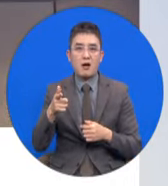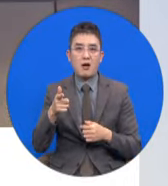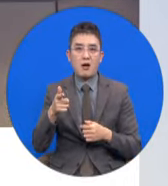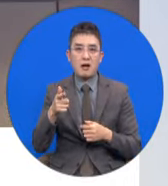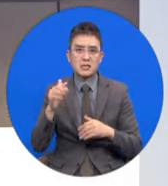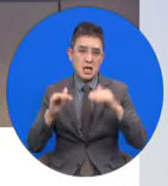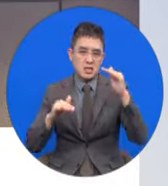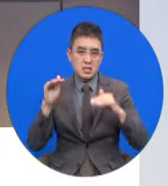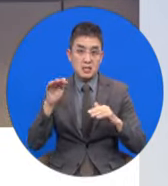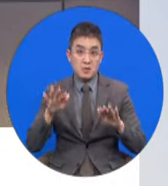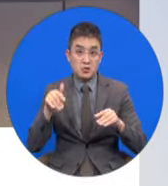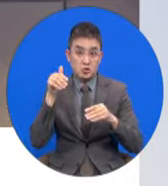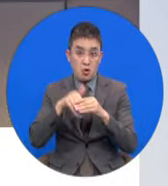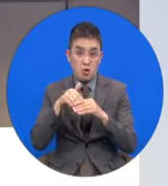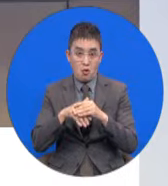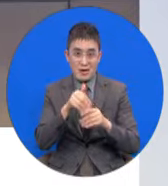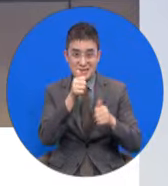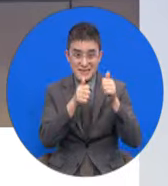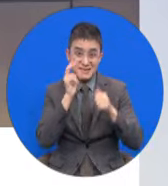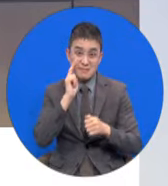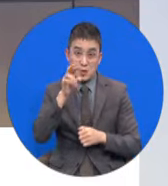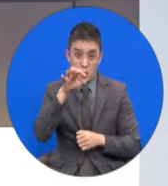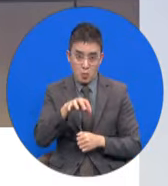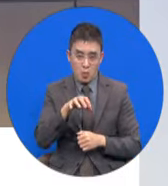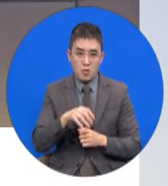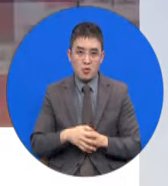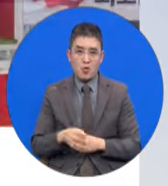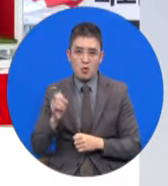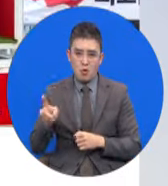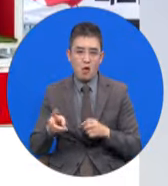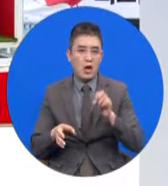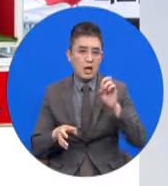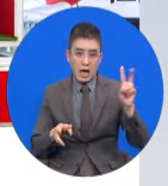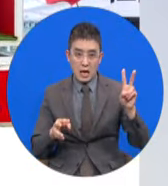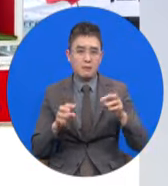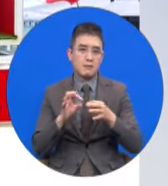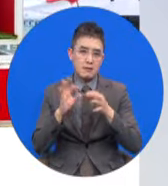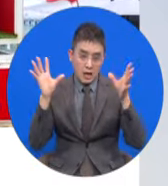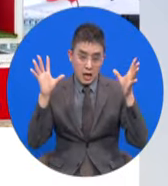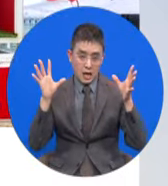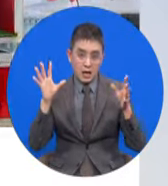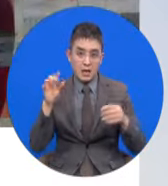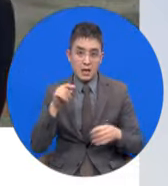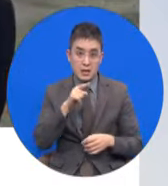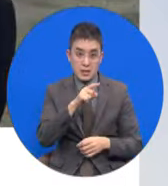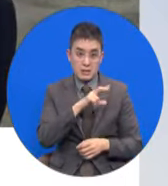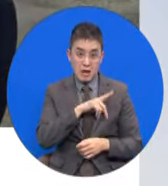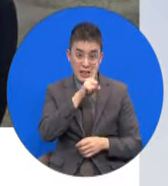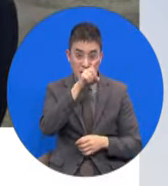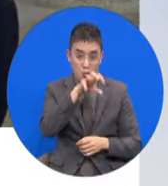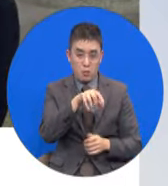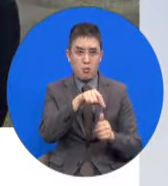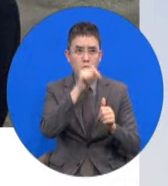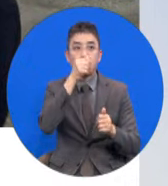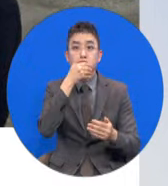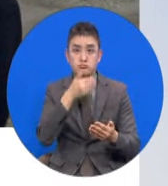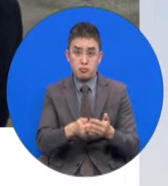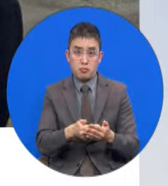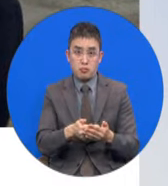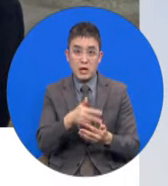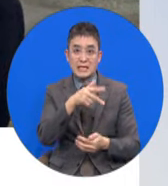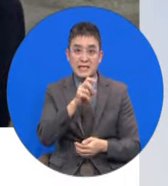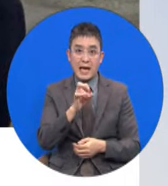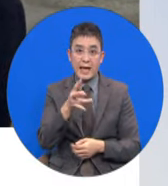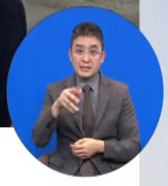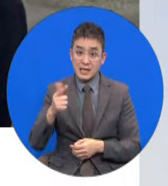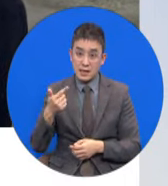총선같이 아주 치열하게 붙는 곳에 있어서는 여든 야든 마찬가지로 한 석이 그렇게 중요한데 장해찬 후보가 억울한 건